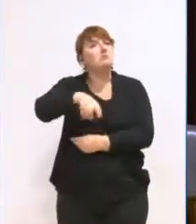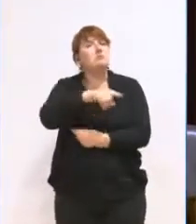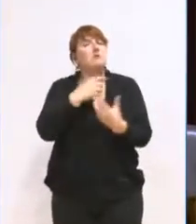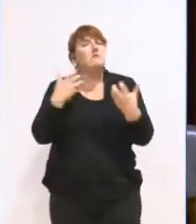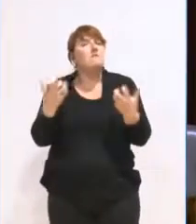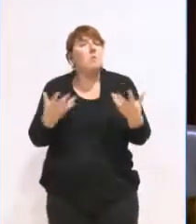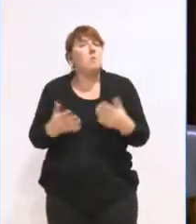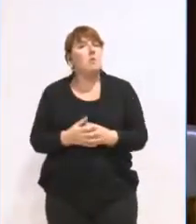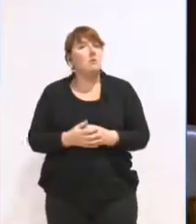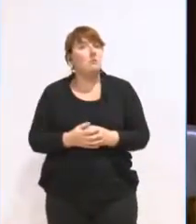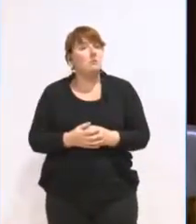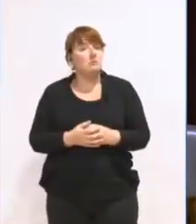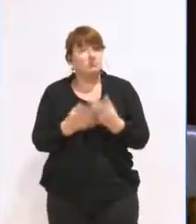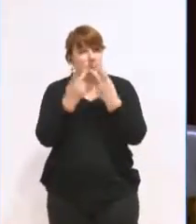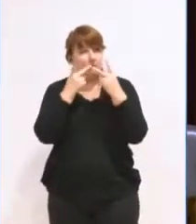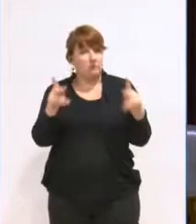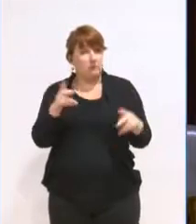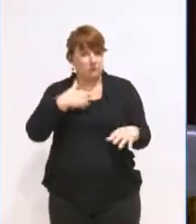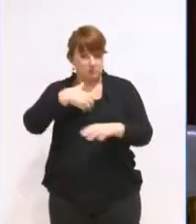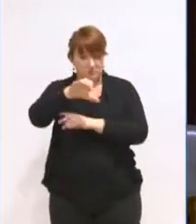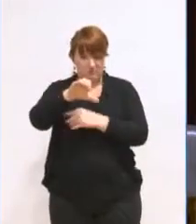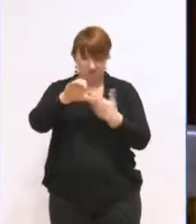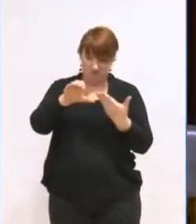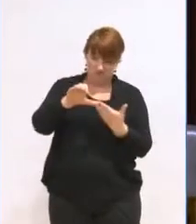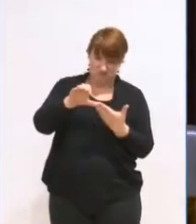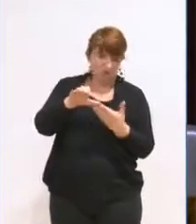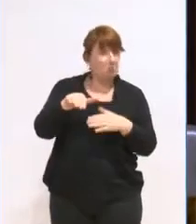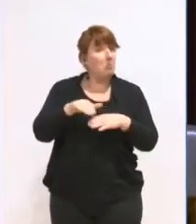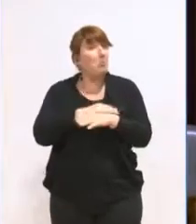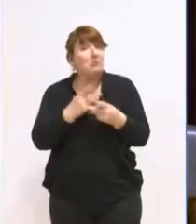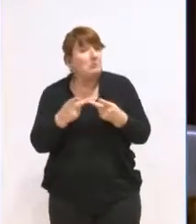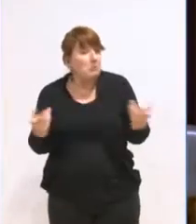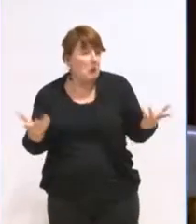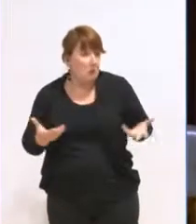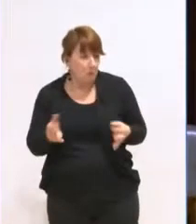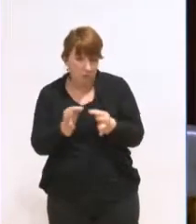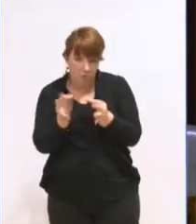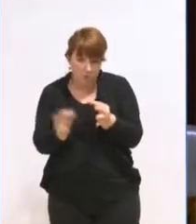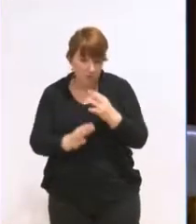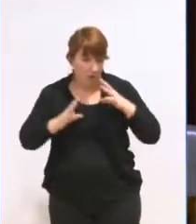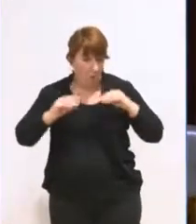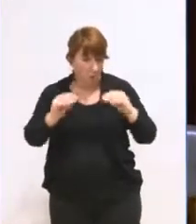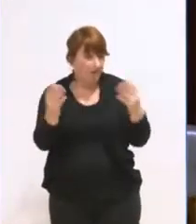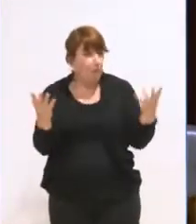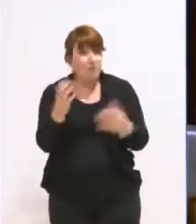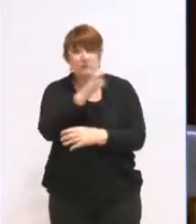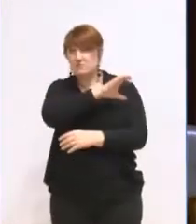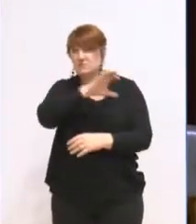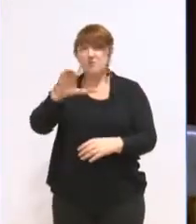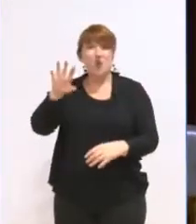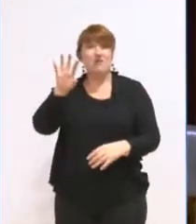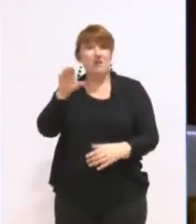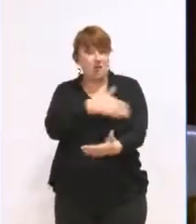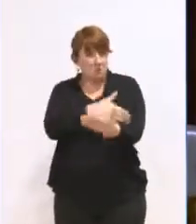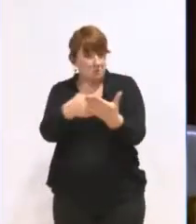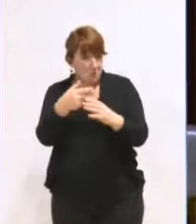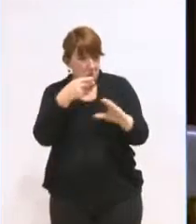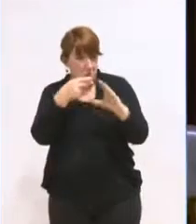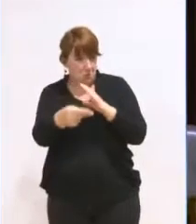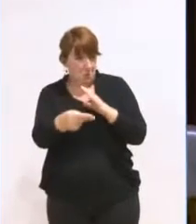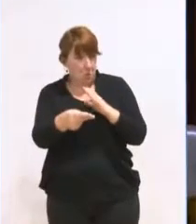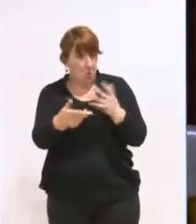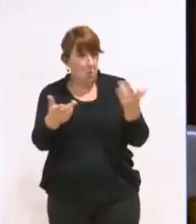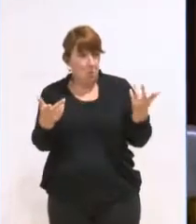la collectivité. Vers quelle politique publique ces 140 millions d'euros demain seront-ils